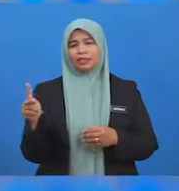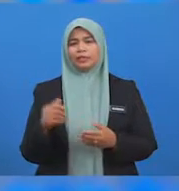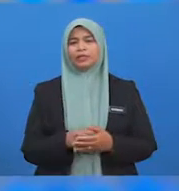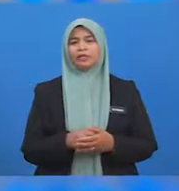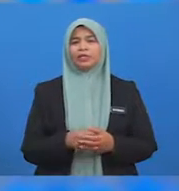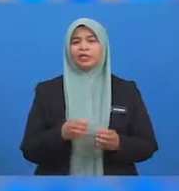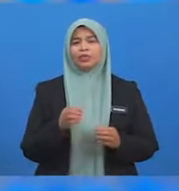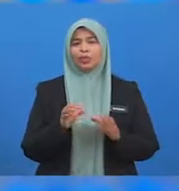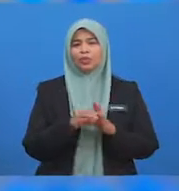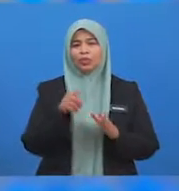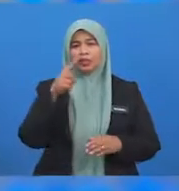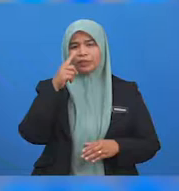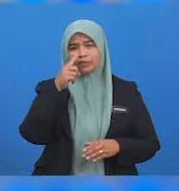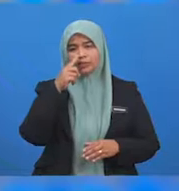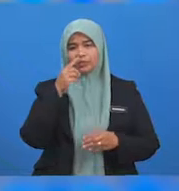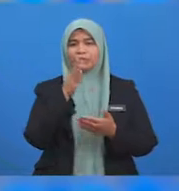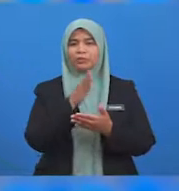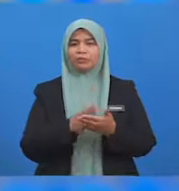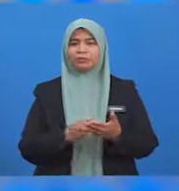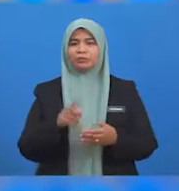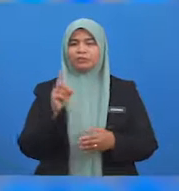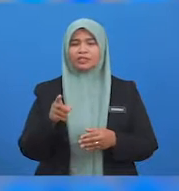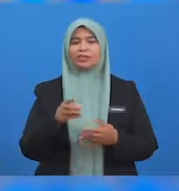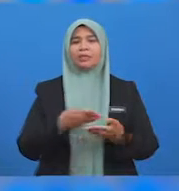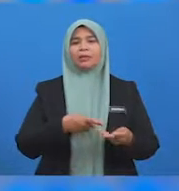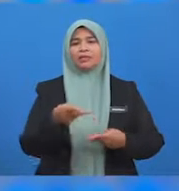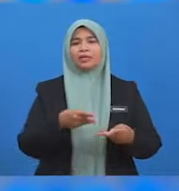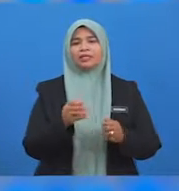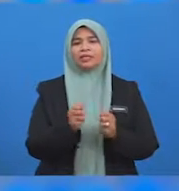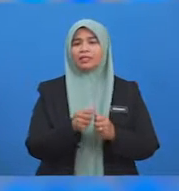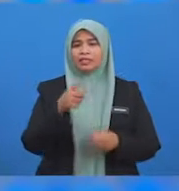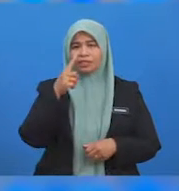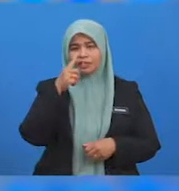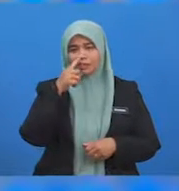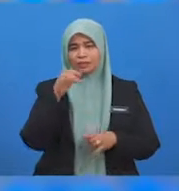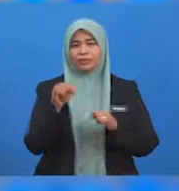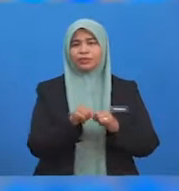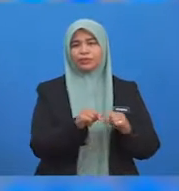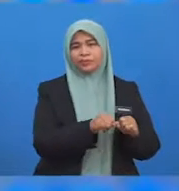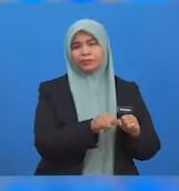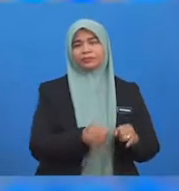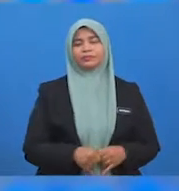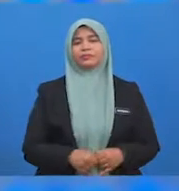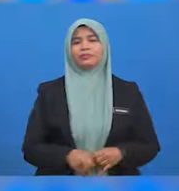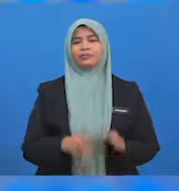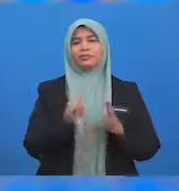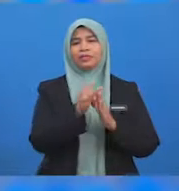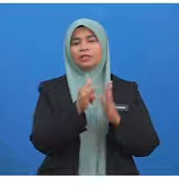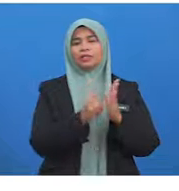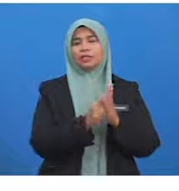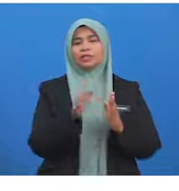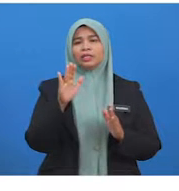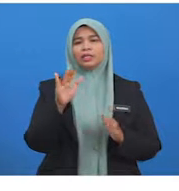apabila hidung dipotong, mestilah dibalas dengan hidung juga. Syarat yang kedua ialah anggota